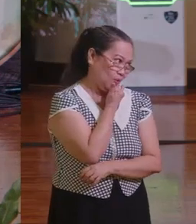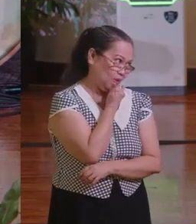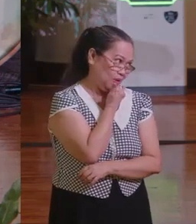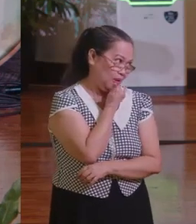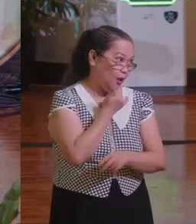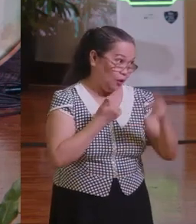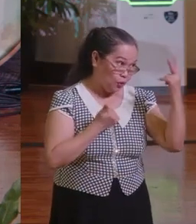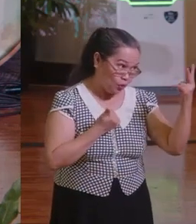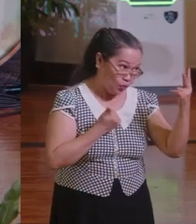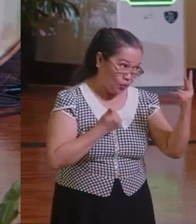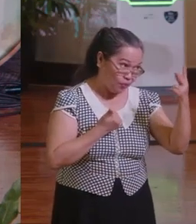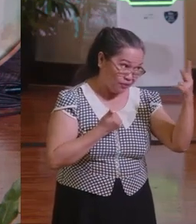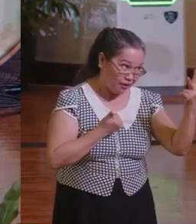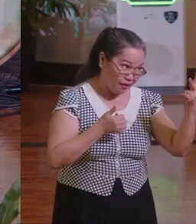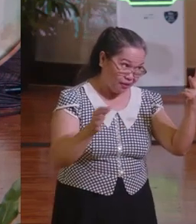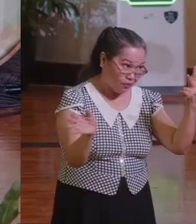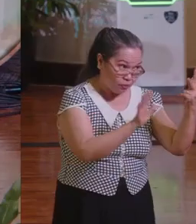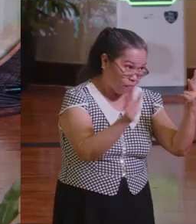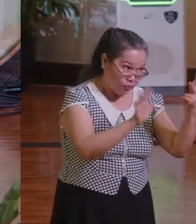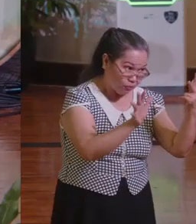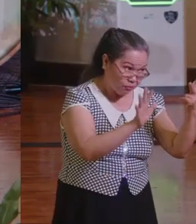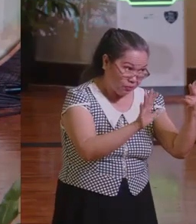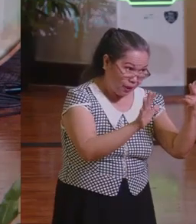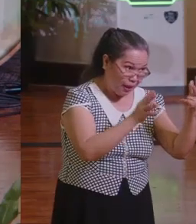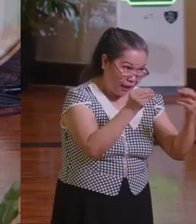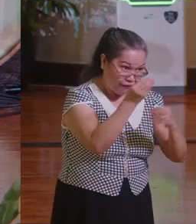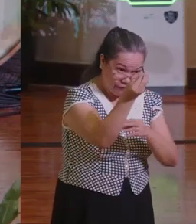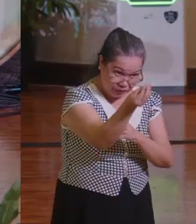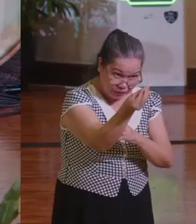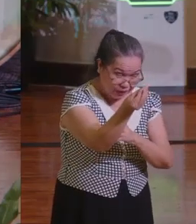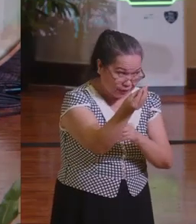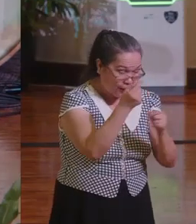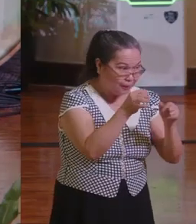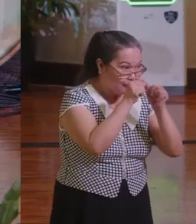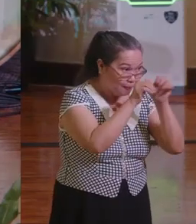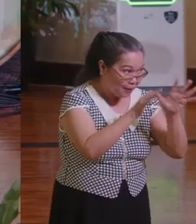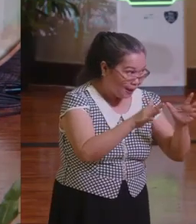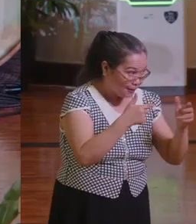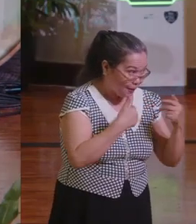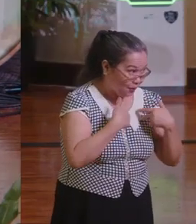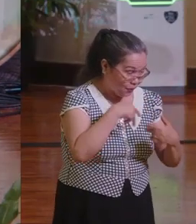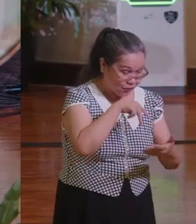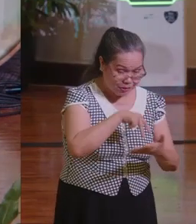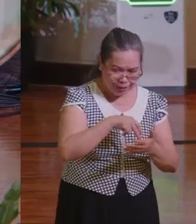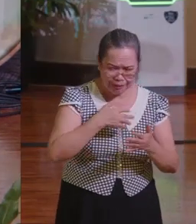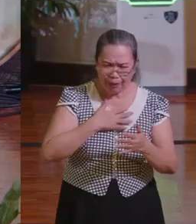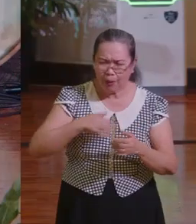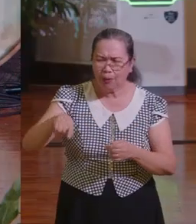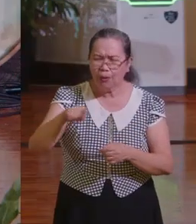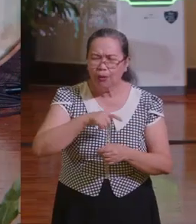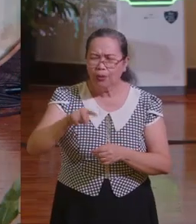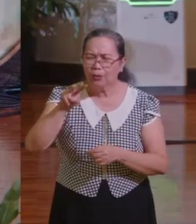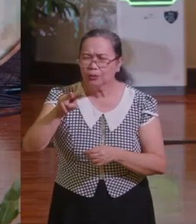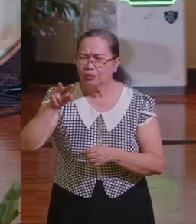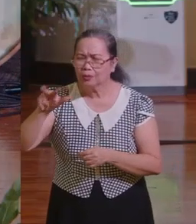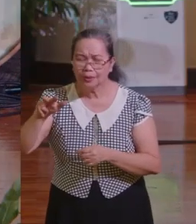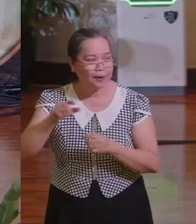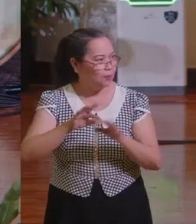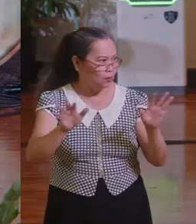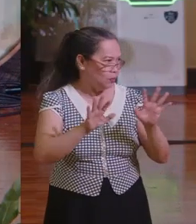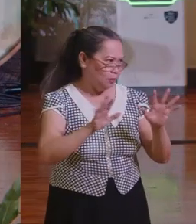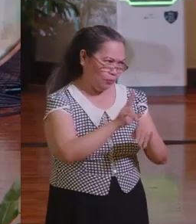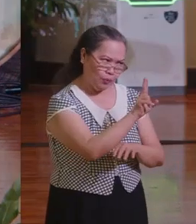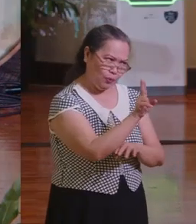niyo pong gagamitin pag-umpisa ng worship. Kung kayo ay pinalad na tumayo dito at mag-lead ng worship service natin, huwag niyo